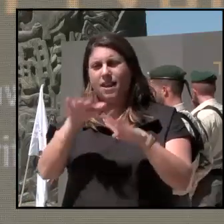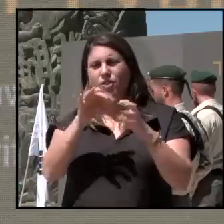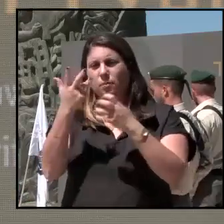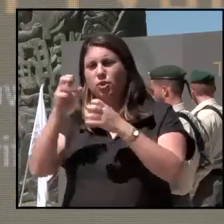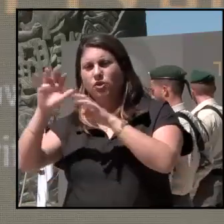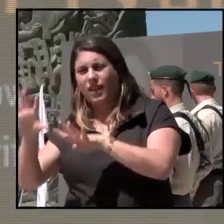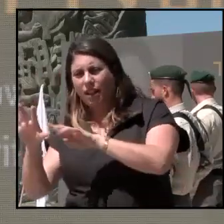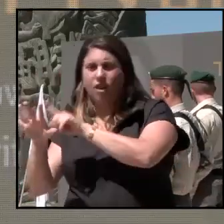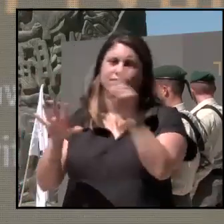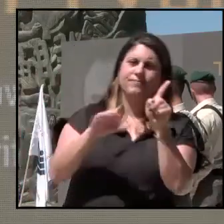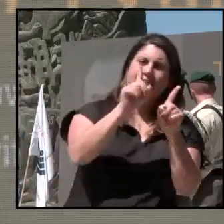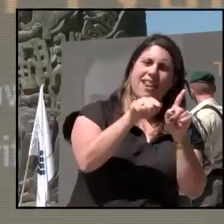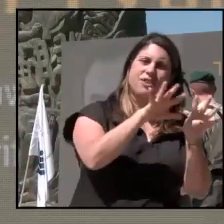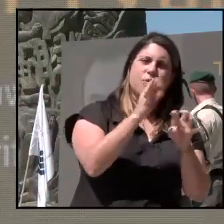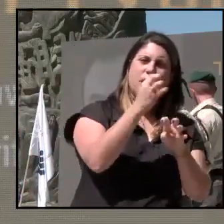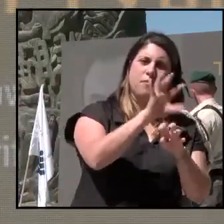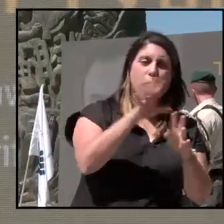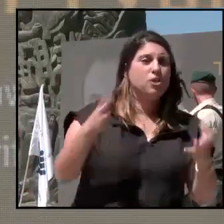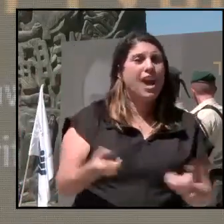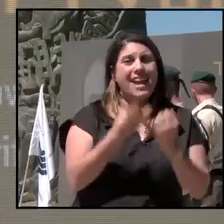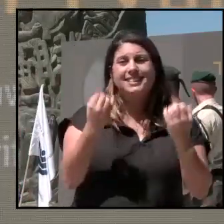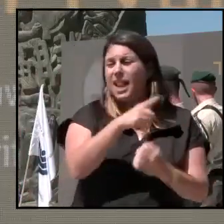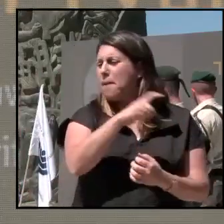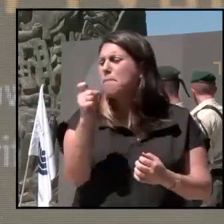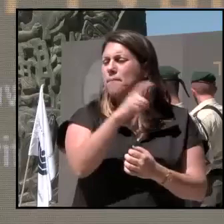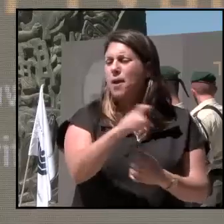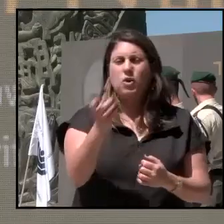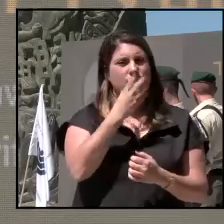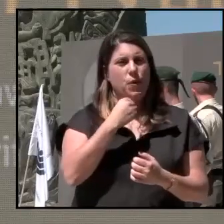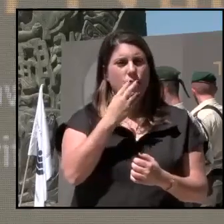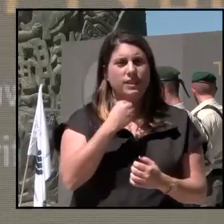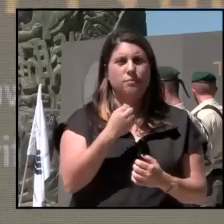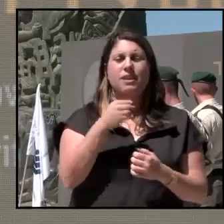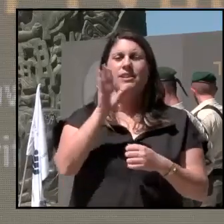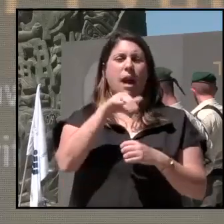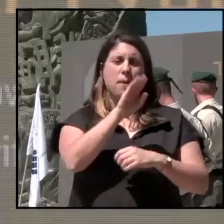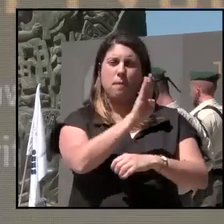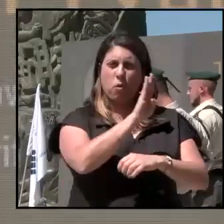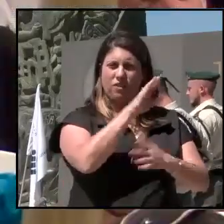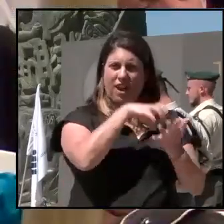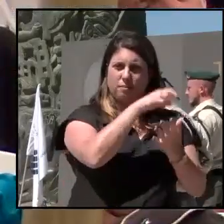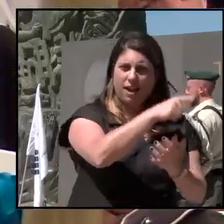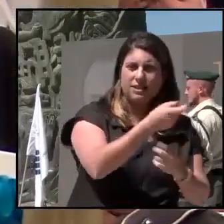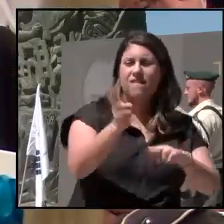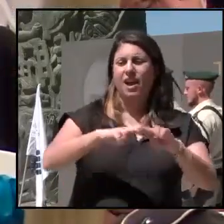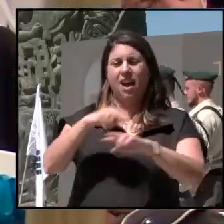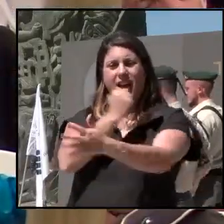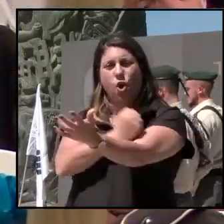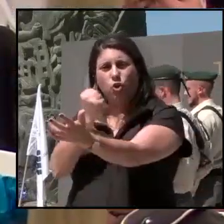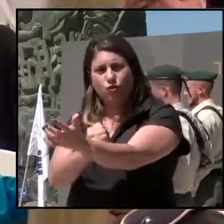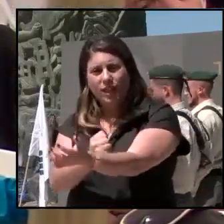1939 ו-1945 הציל מאות יהודים, תחילה בבוכנוולד, לאחר מכן במחנה